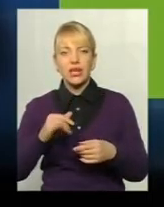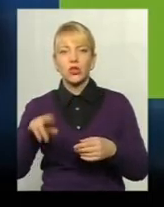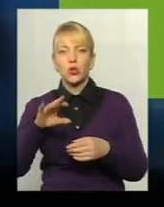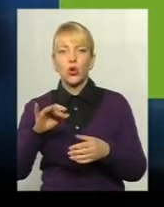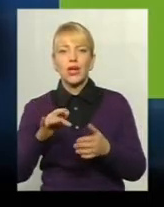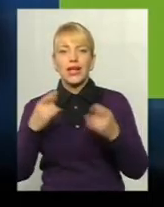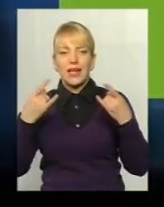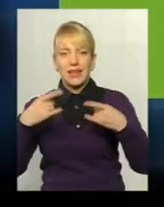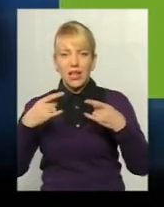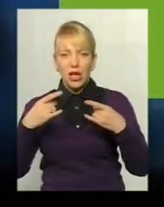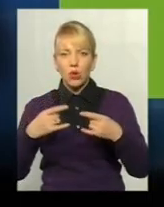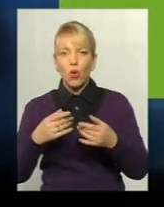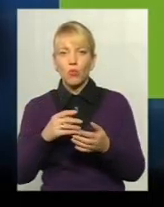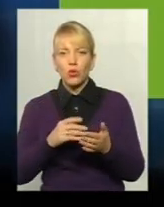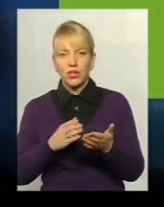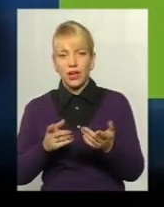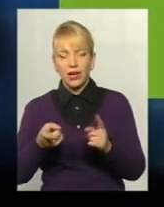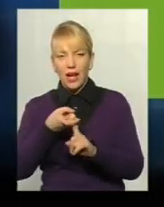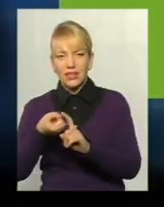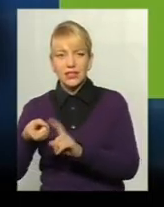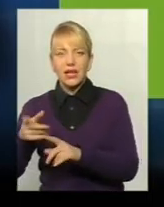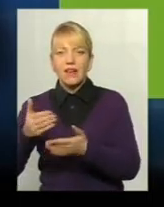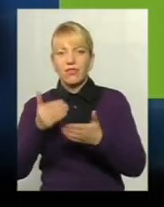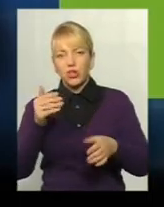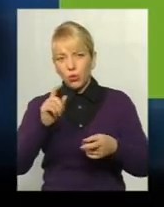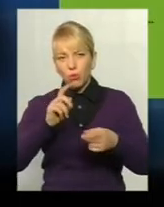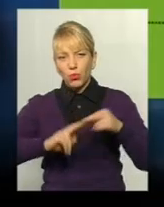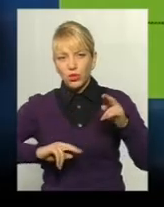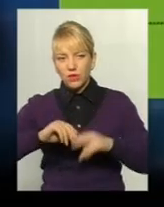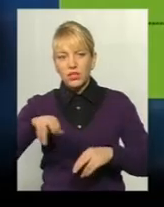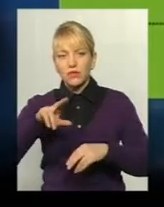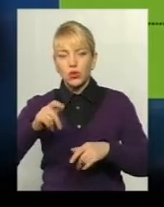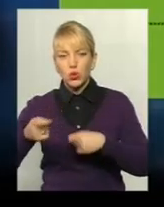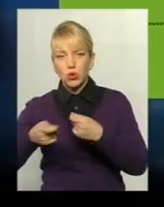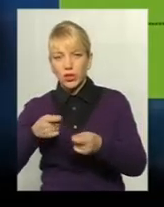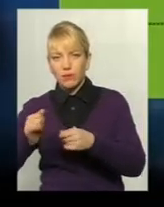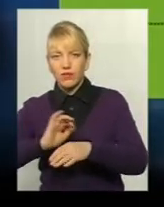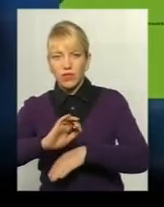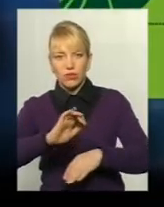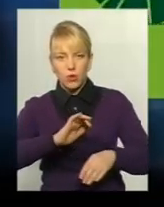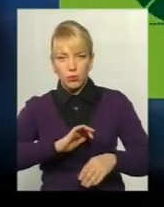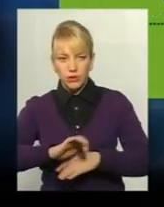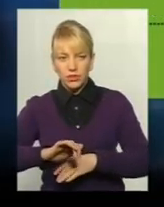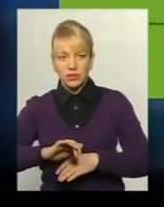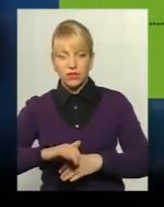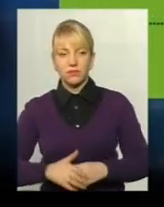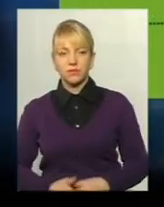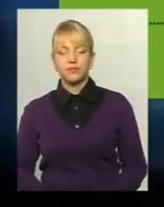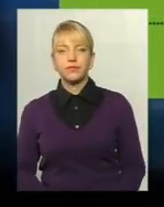телекомунікацій. Від будівництва до торгівлі та виробництва.